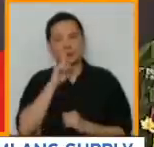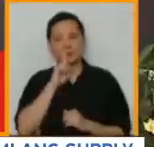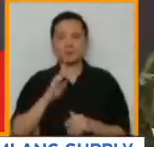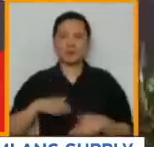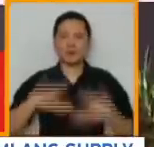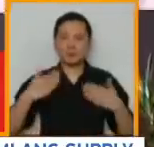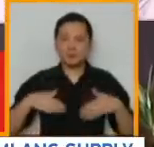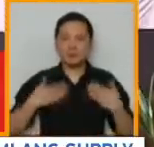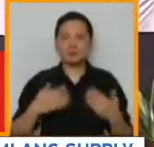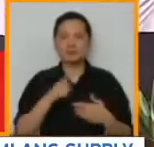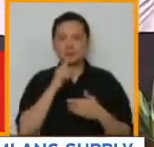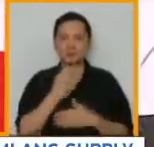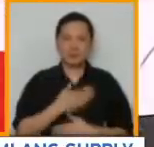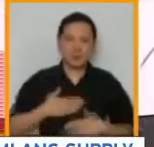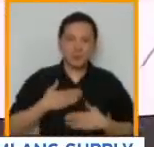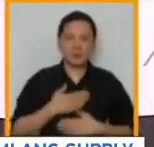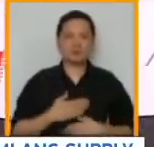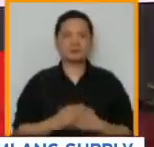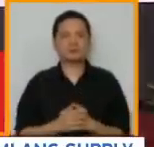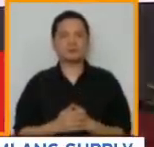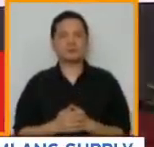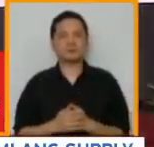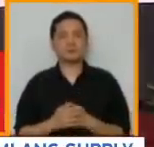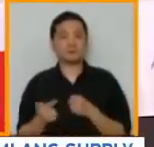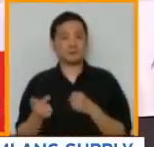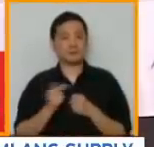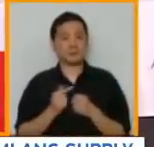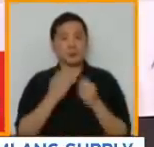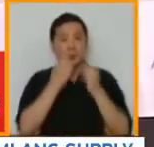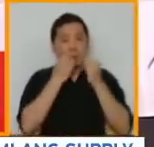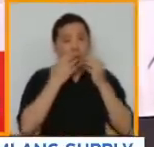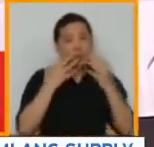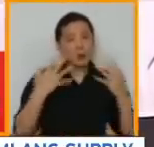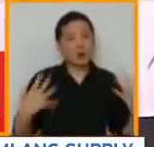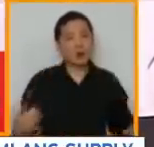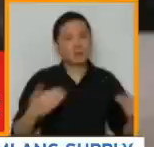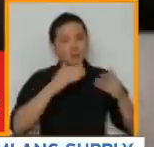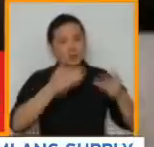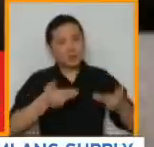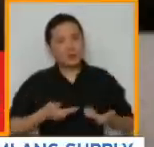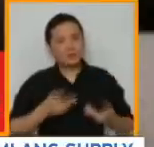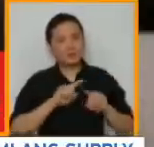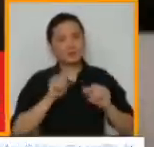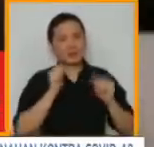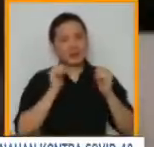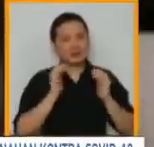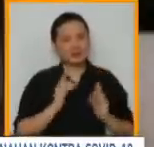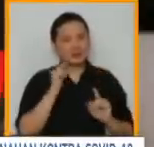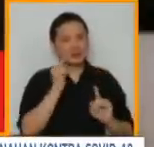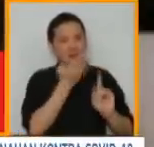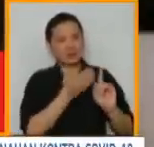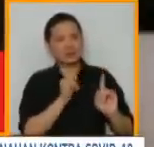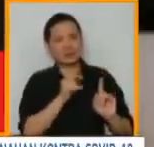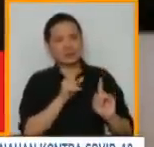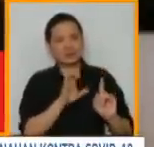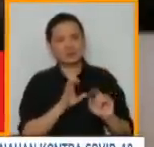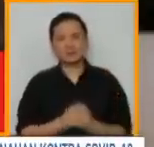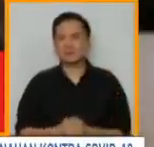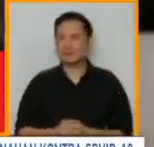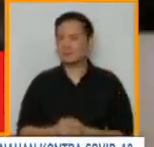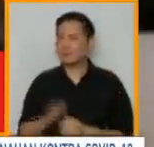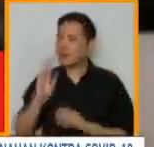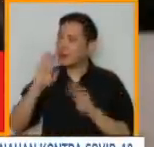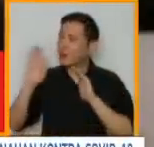ko. Warm welcome naman ang binigay ng ilang Kapuso stars para sa award-winning actor. Hi, John Lloyd! Welcome to Kapuso